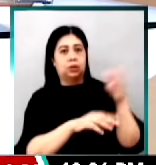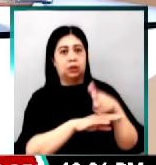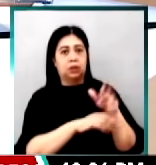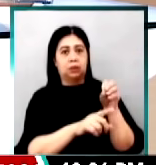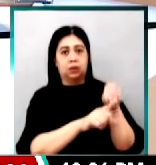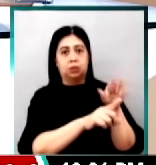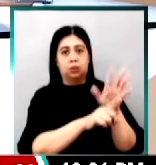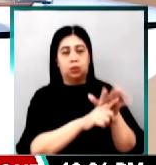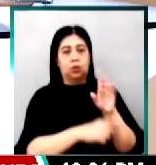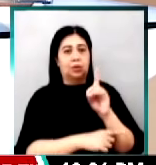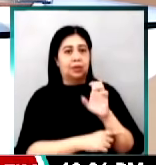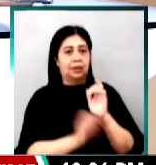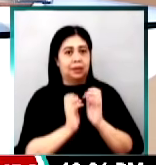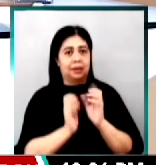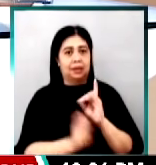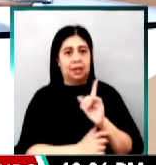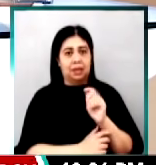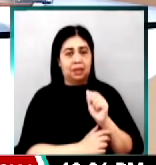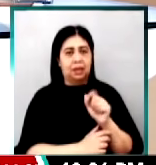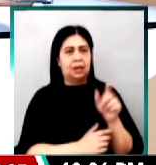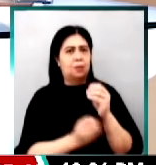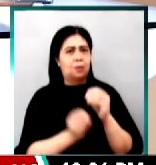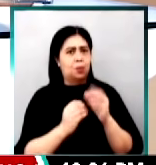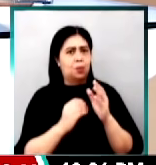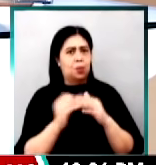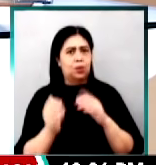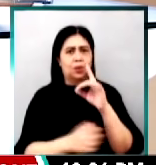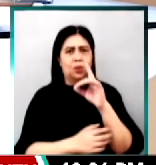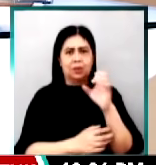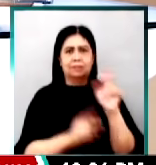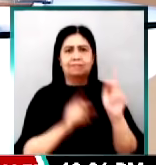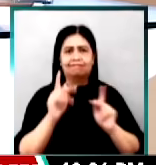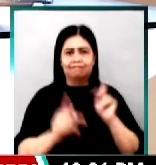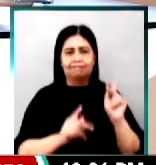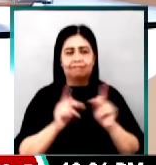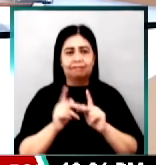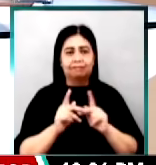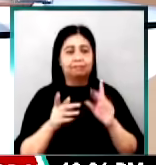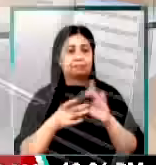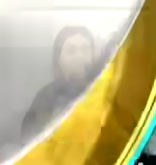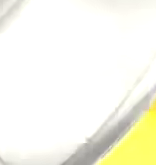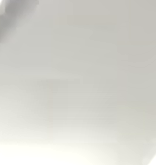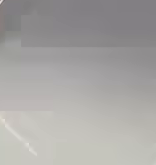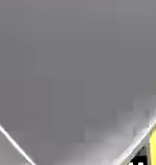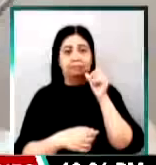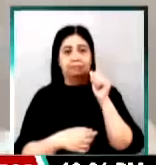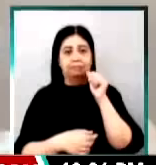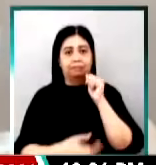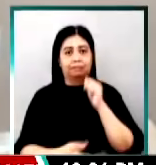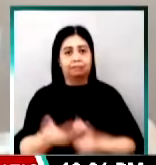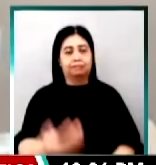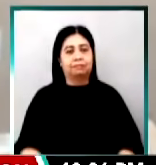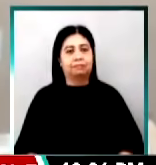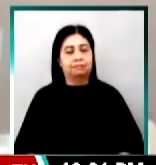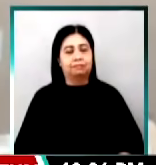variant case ang mahigit 100 tao. May report si Lay Alves.